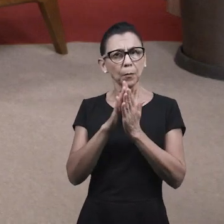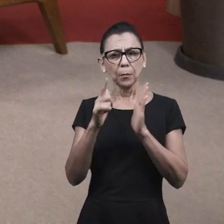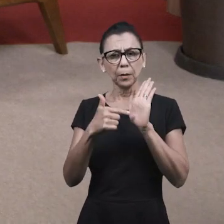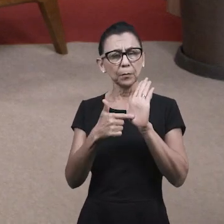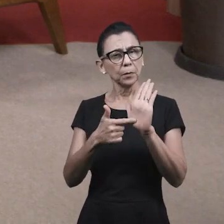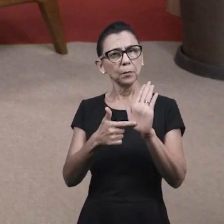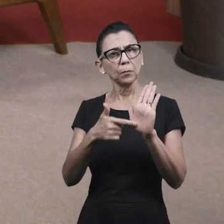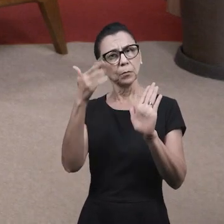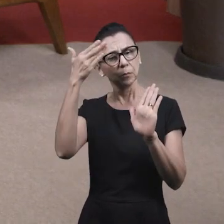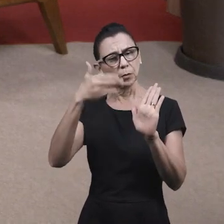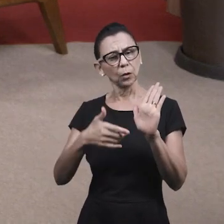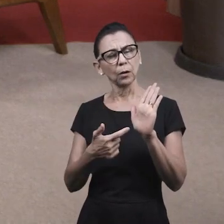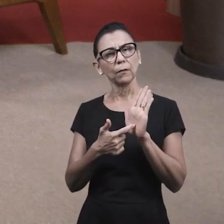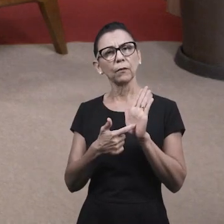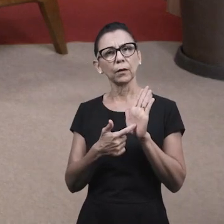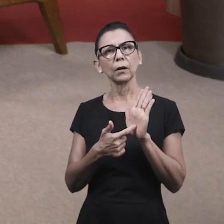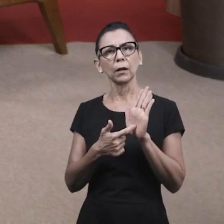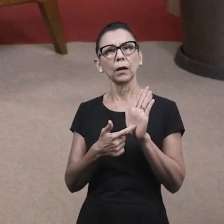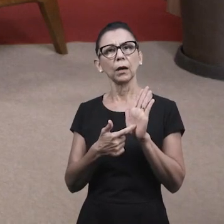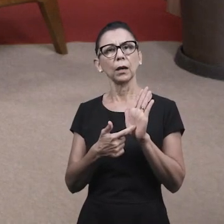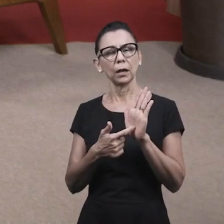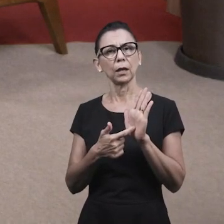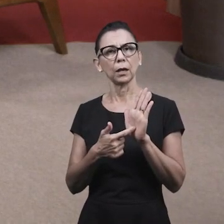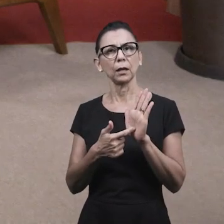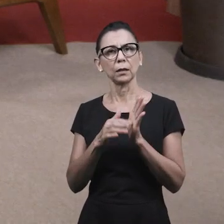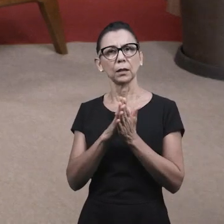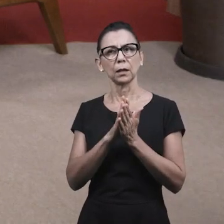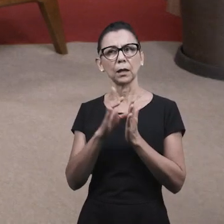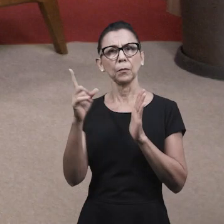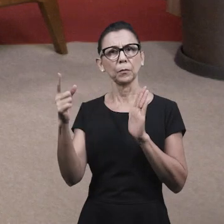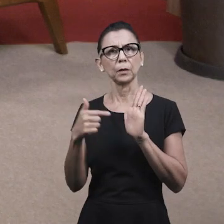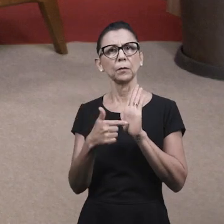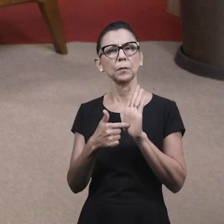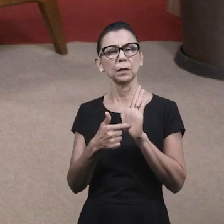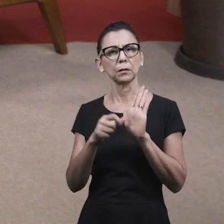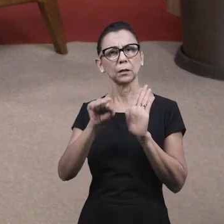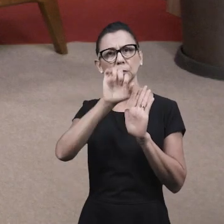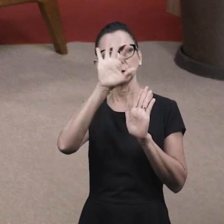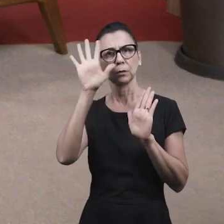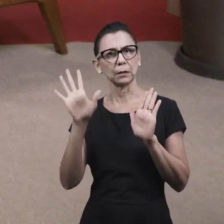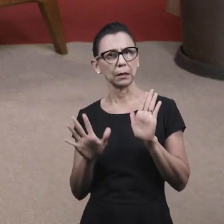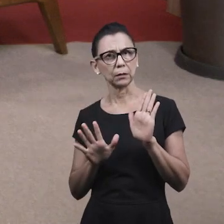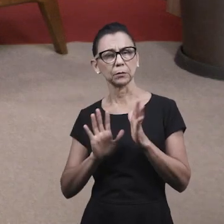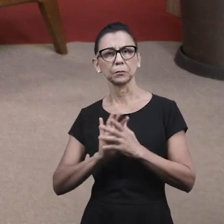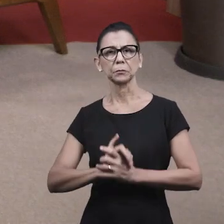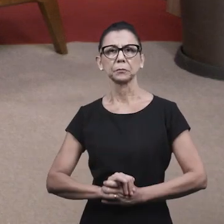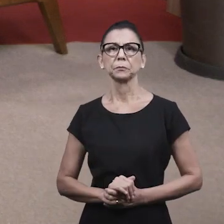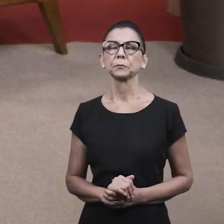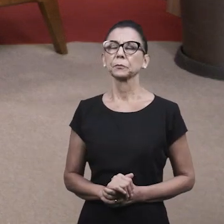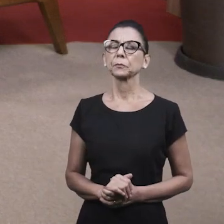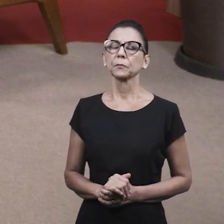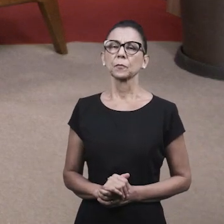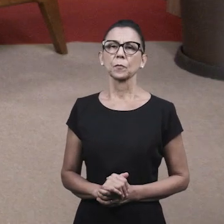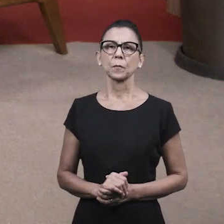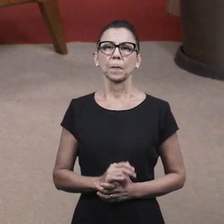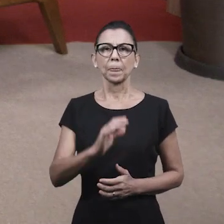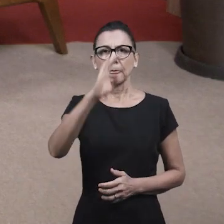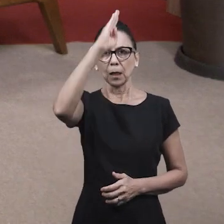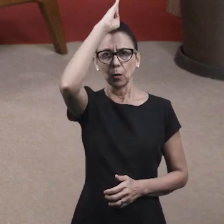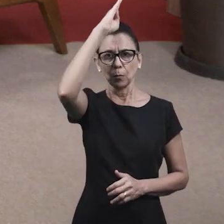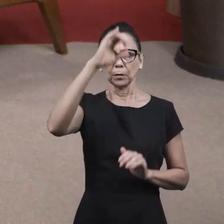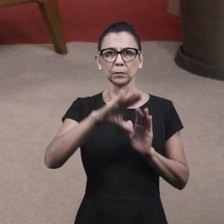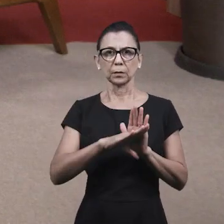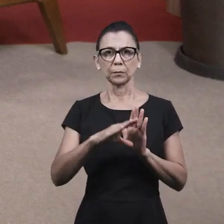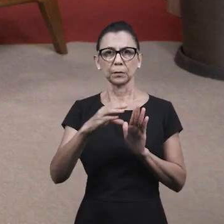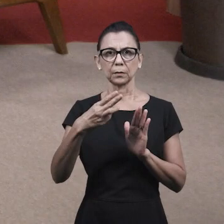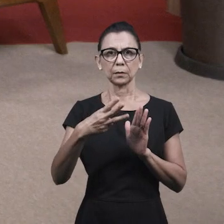de manière particulière, mais c'est une doctrine biblique, en effet. C'est quelque chose qui vient de la part de Dieu. La parole de